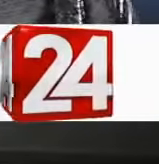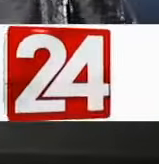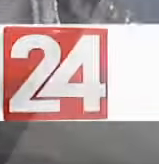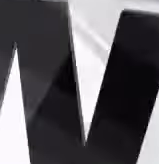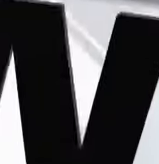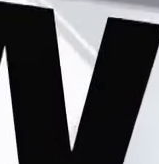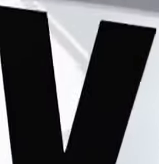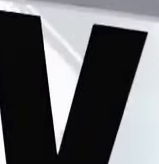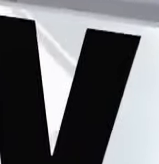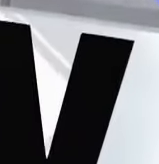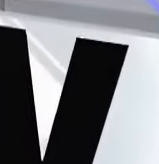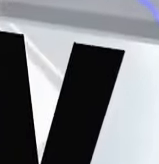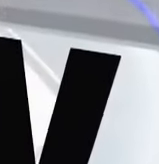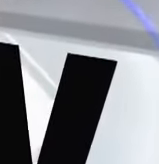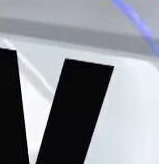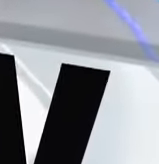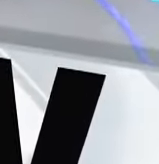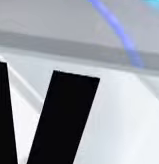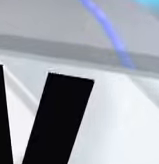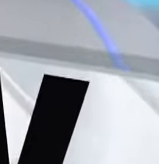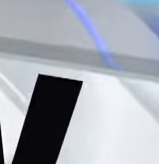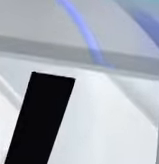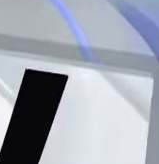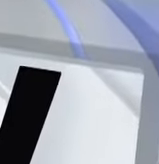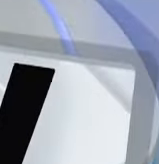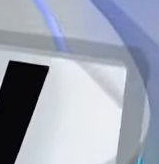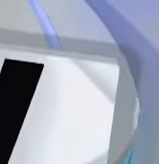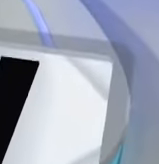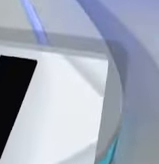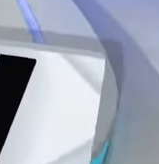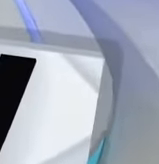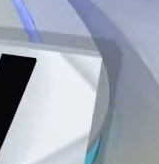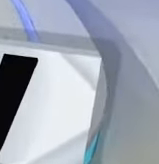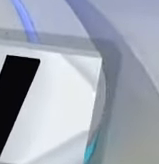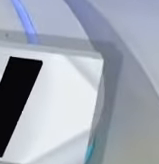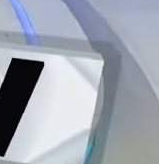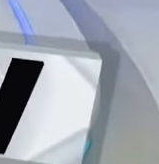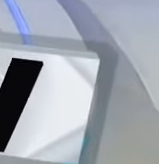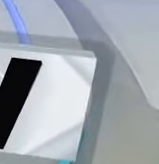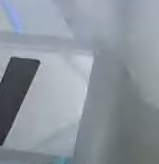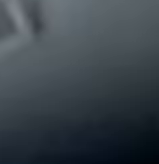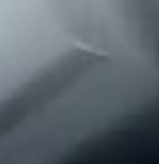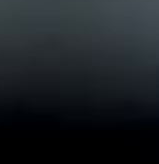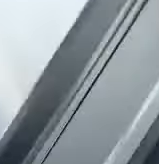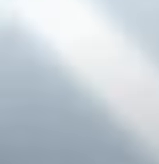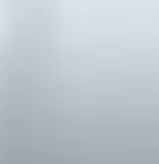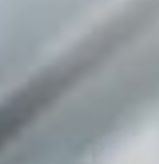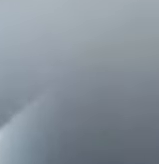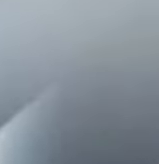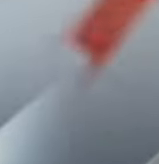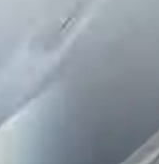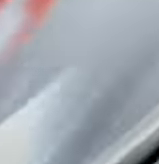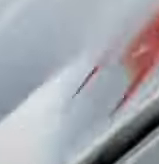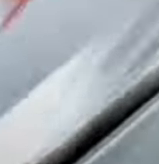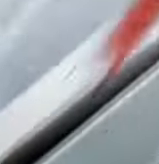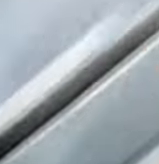henerasyon. Yan at iba pang mga balita sa pagbabalik ng 24 Oras.